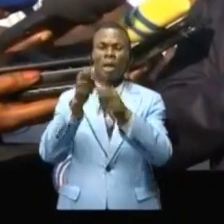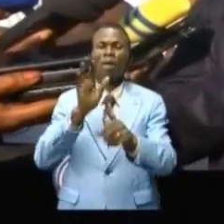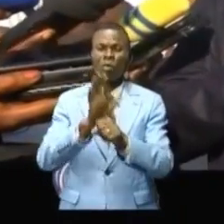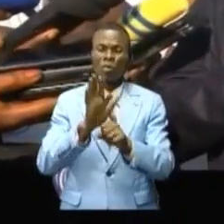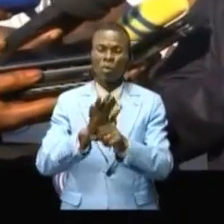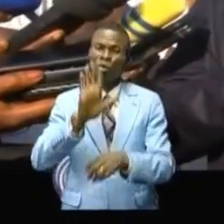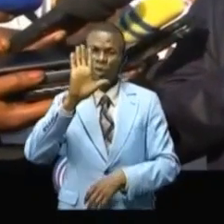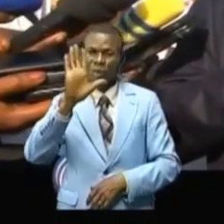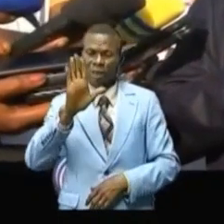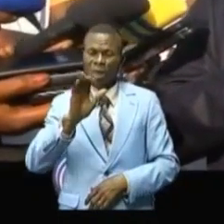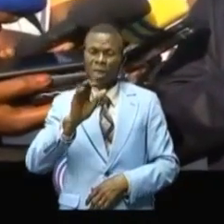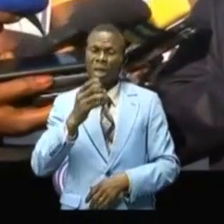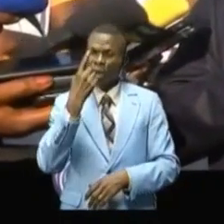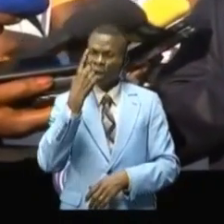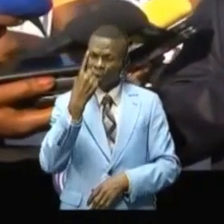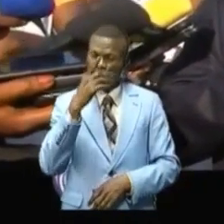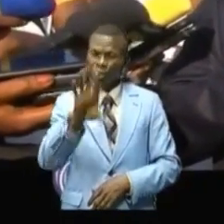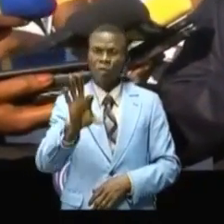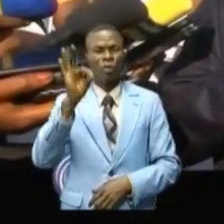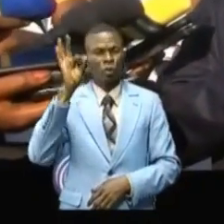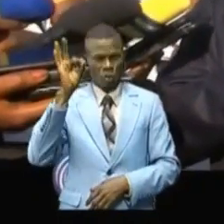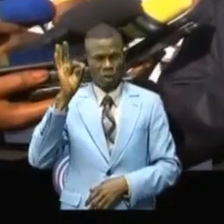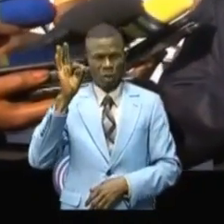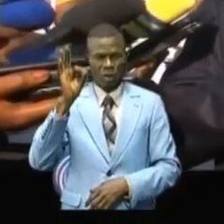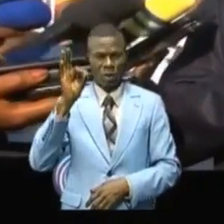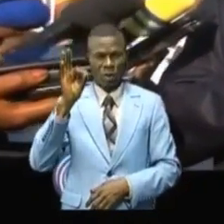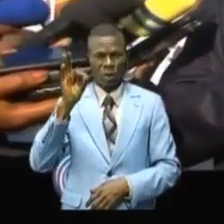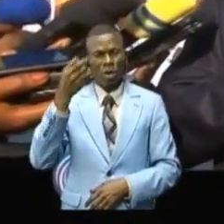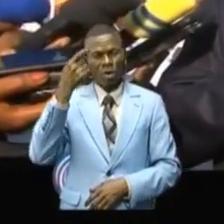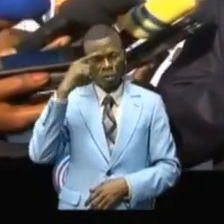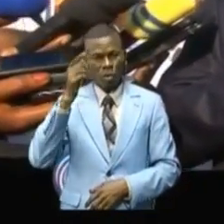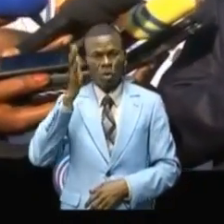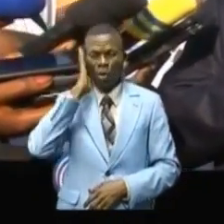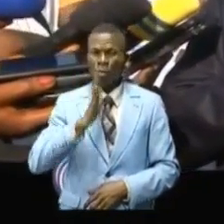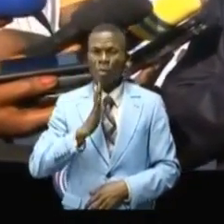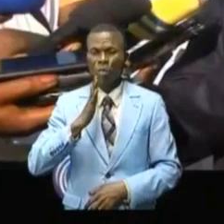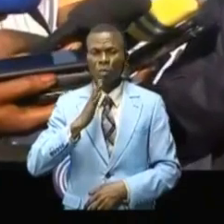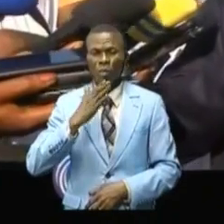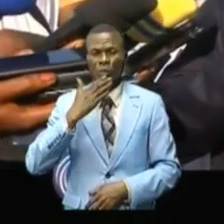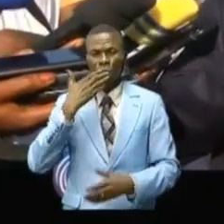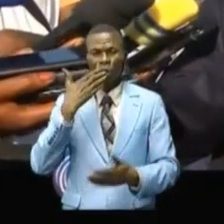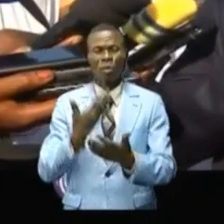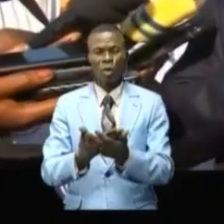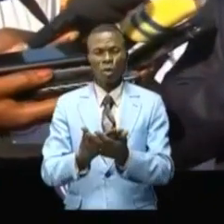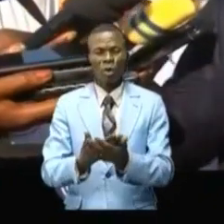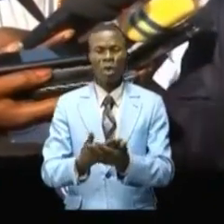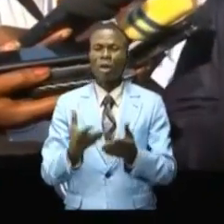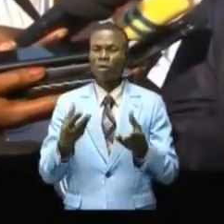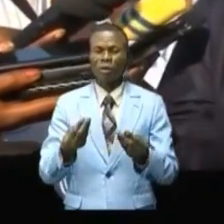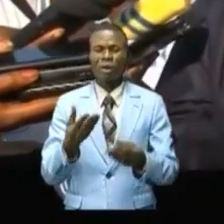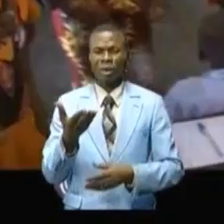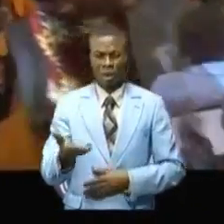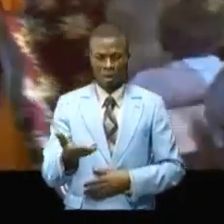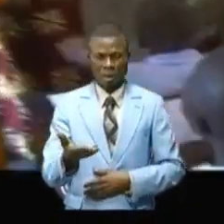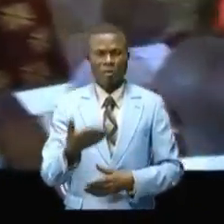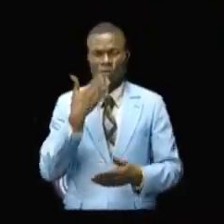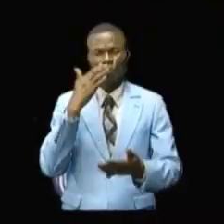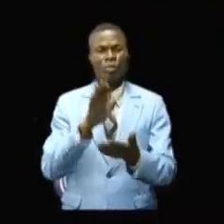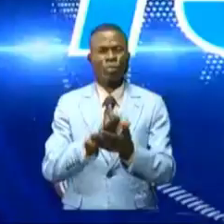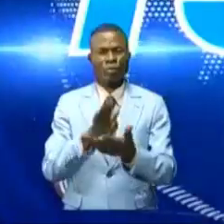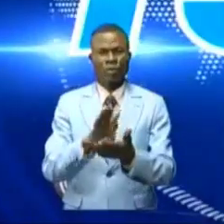réponses, parmi lesquelles vous devez choisir une réponse qui vous semble bonne.